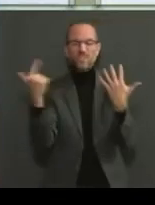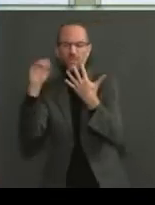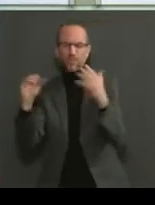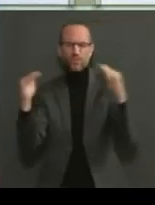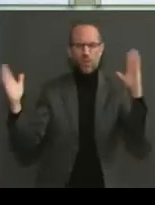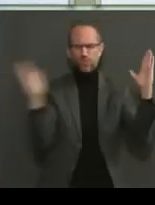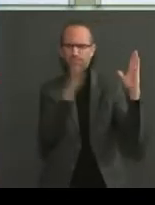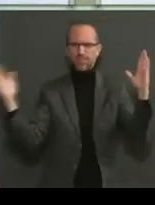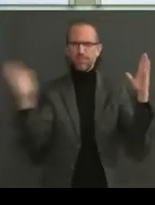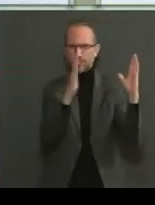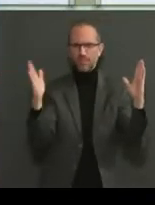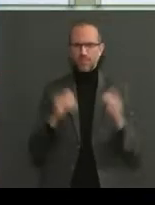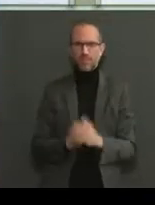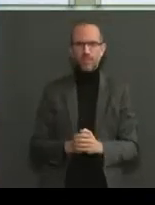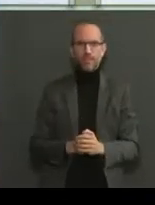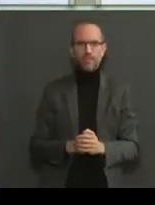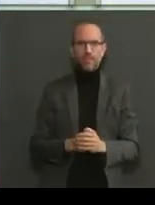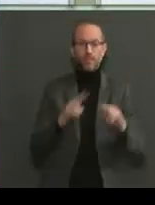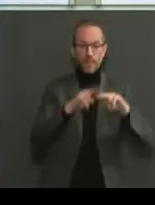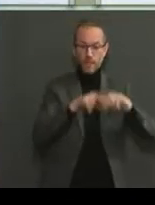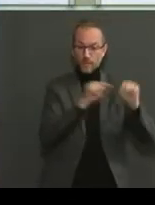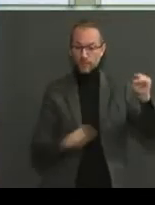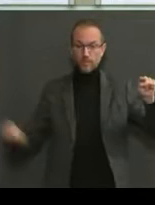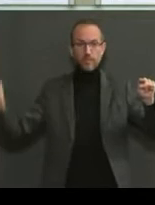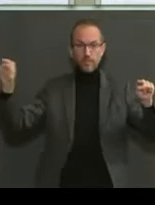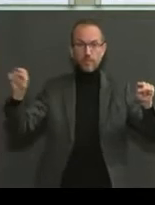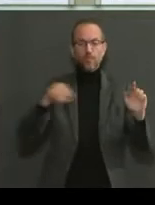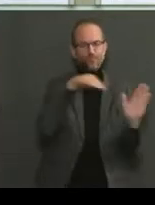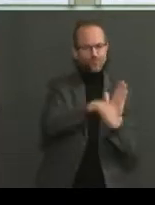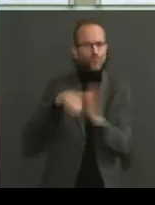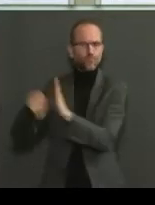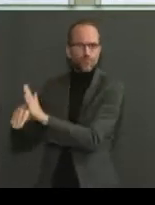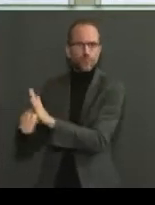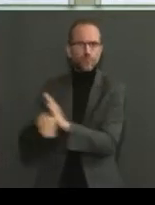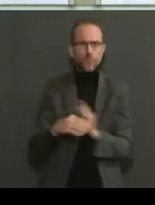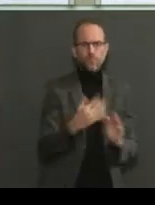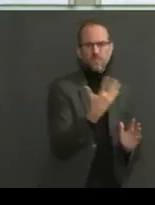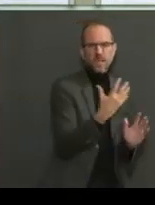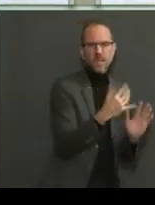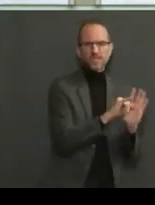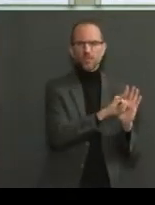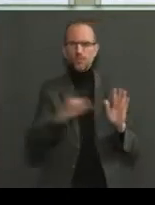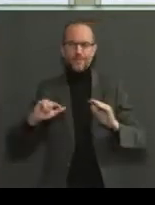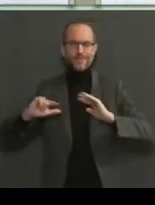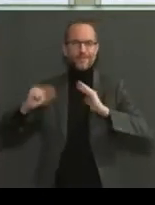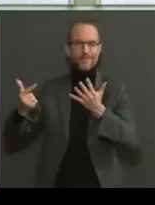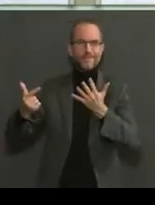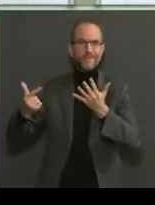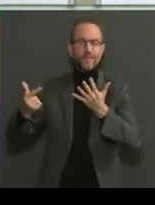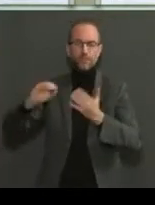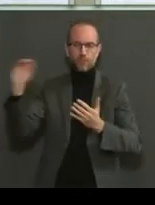tandis que dans les autres provinces, les chiffres ont baissé de moins 5% jusqu'à moins